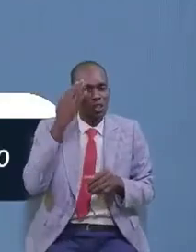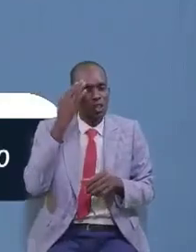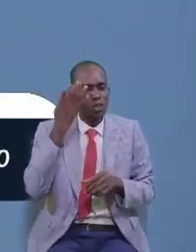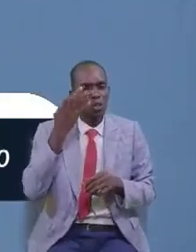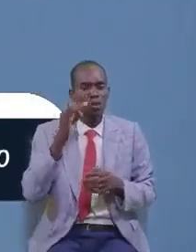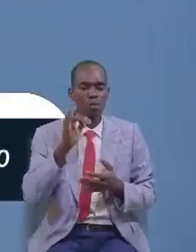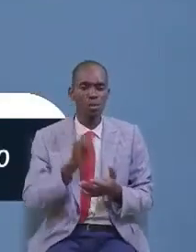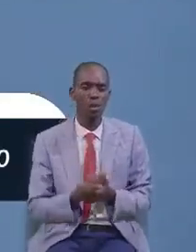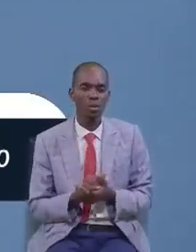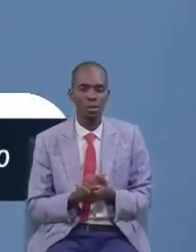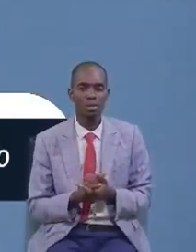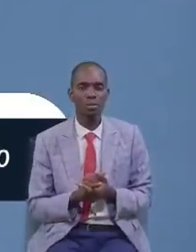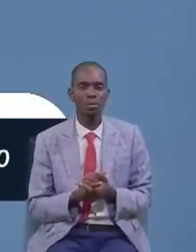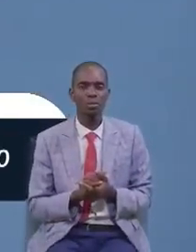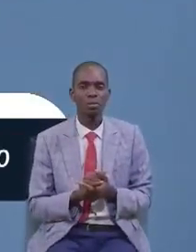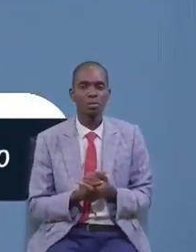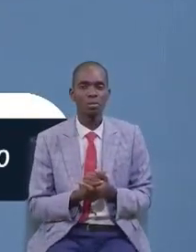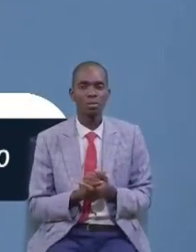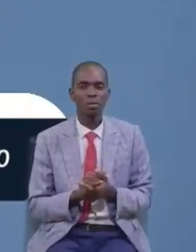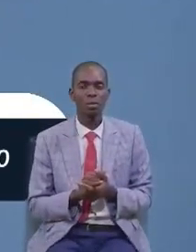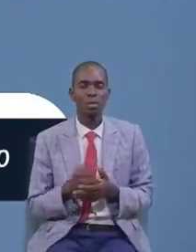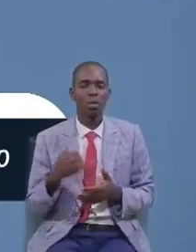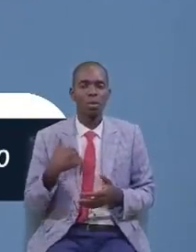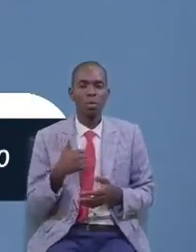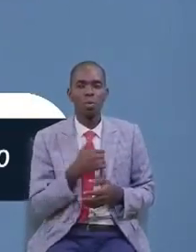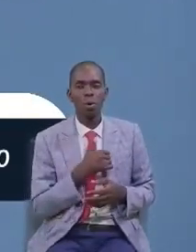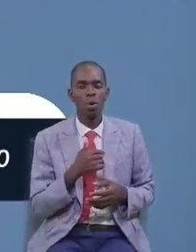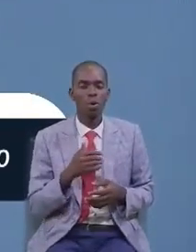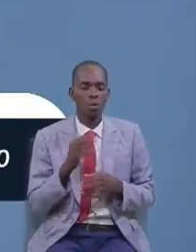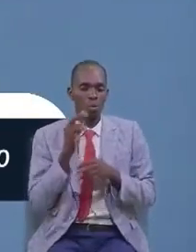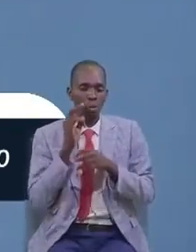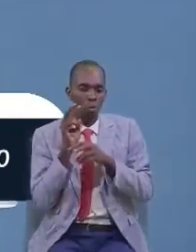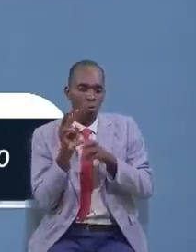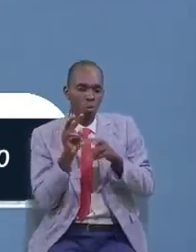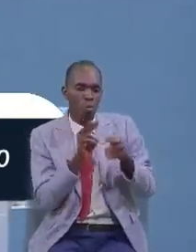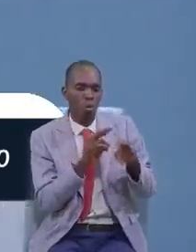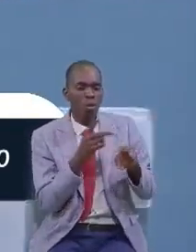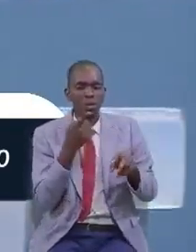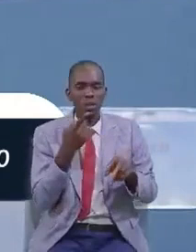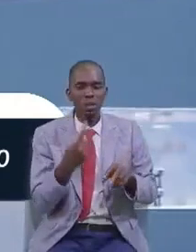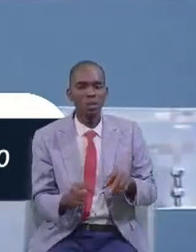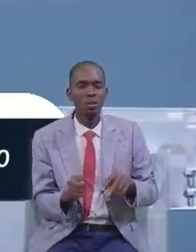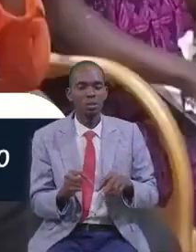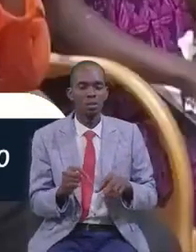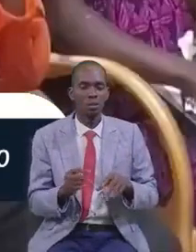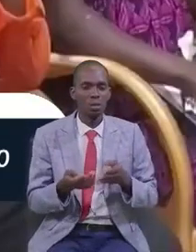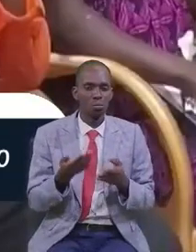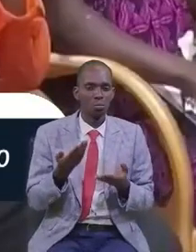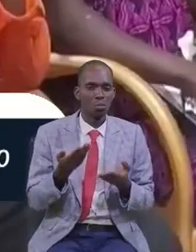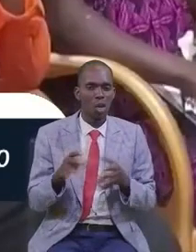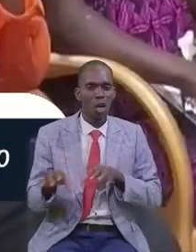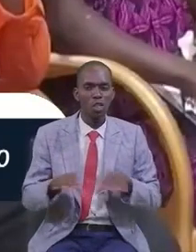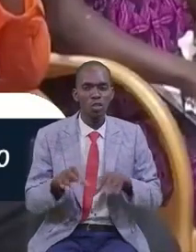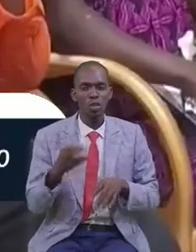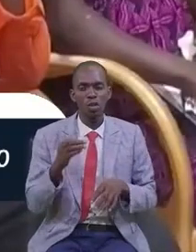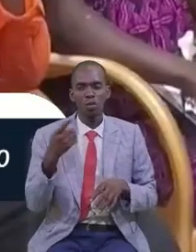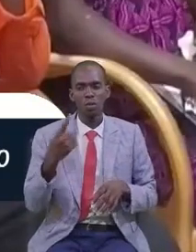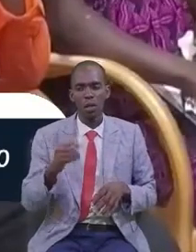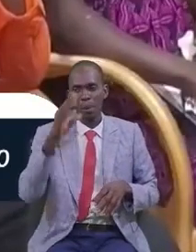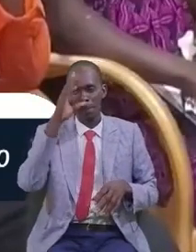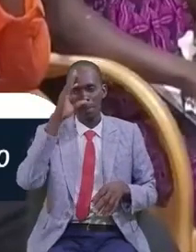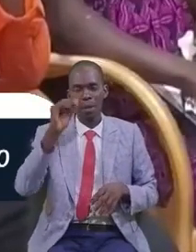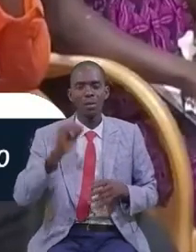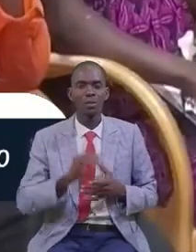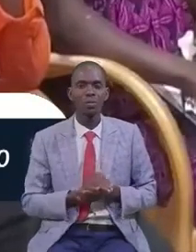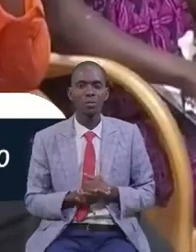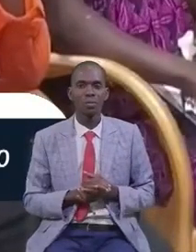అంటున్నాడు ఇందు విషయమై మీరు మనస్సాక్షి కలిగి ఉండండి. The actions of the man. మనుషుని యొక్క చర్యలు మనుషుడు